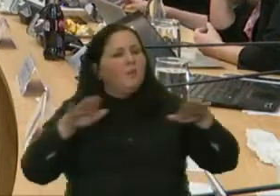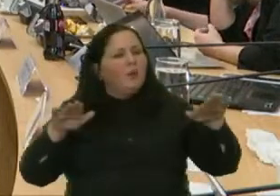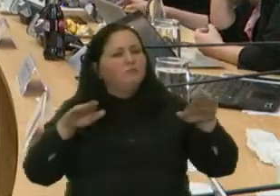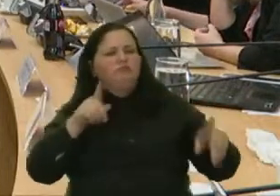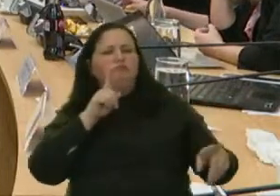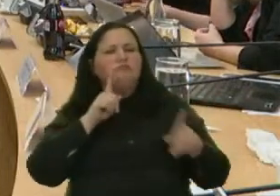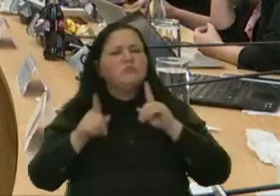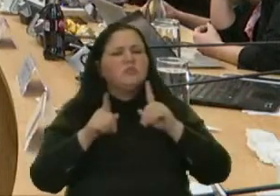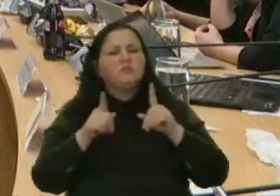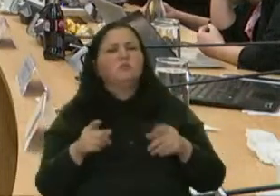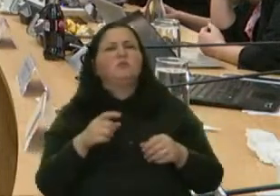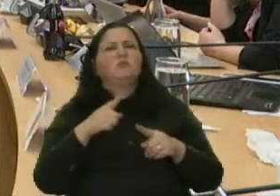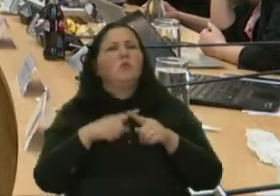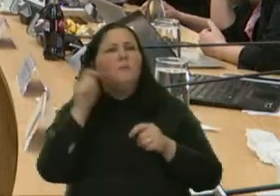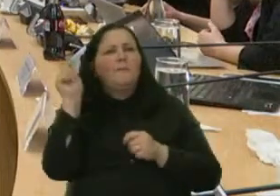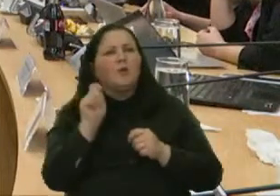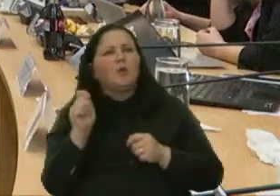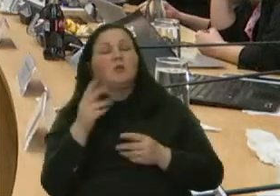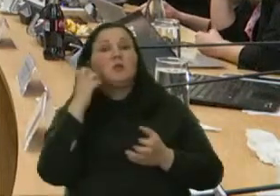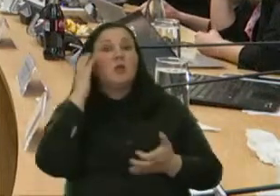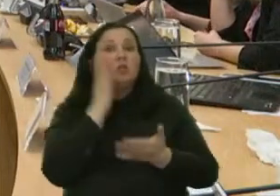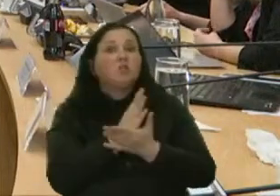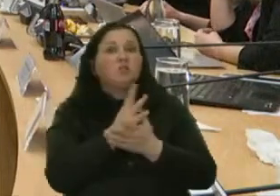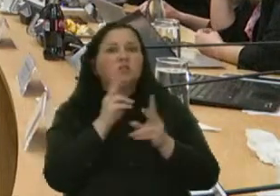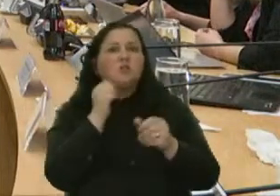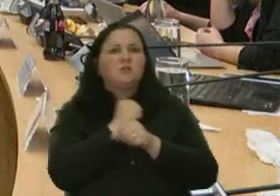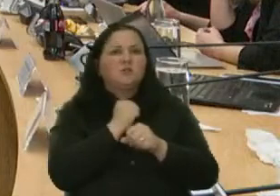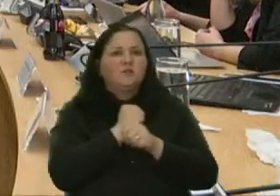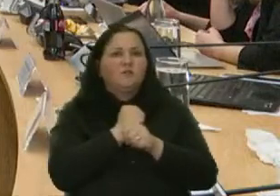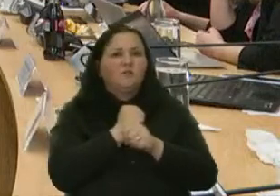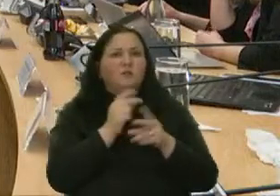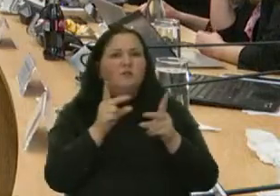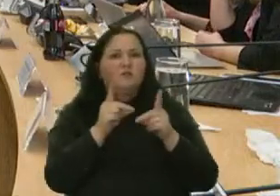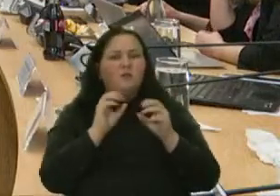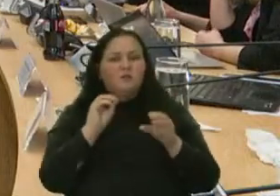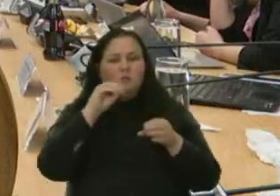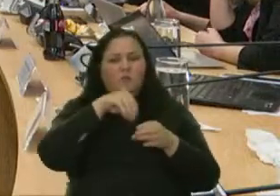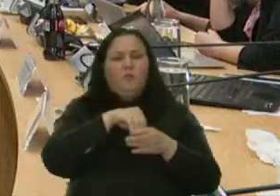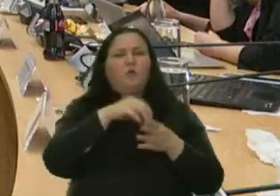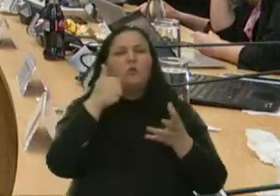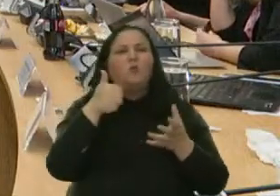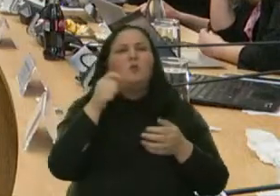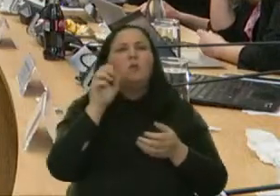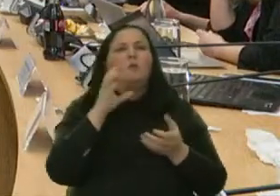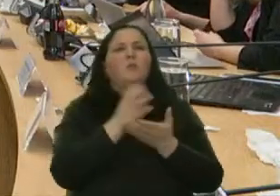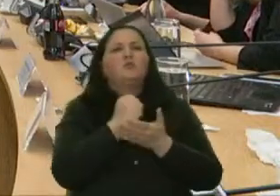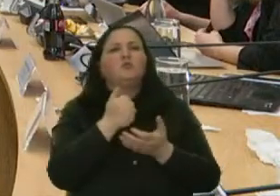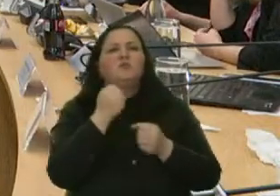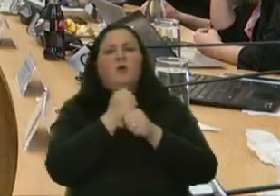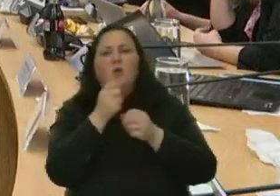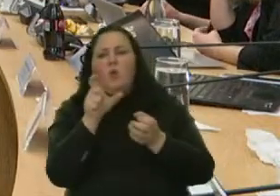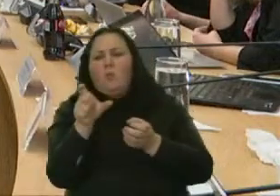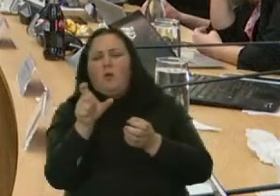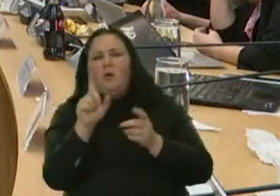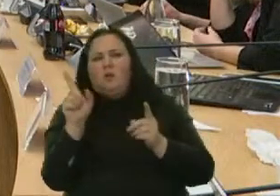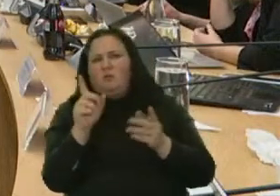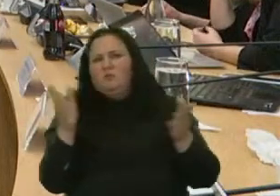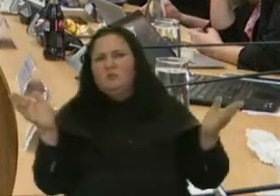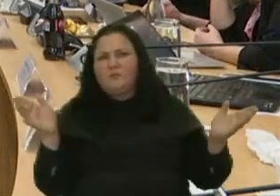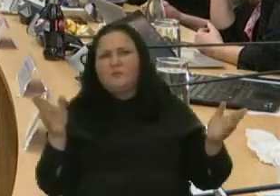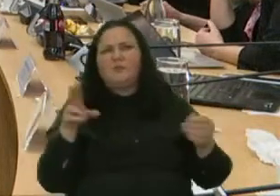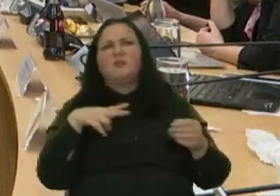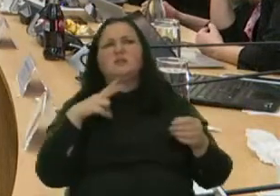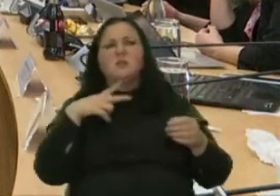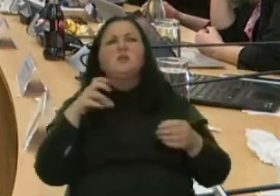corelarea lucrărilor ei o să ia decizie Ce trebuie făcut dar acum să treci în Buget o chestiune care tu să faci o bucățile care nu duce nicăieri mai sunt lucrări din